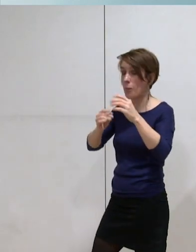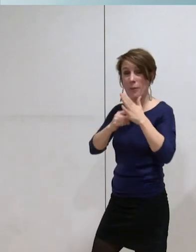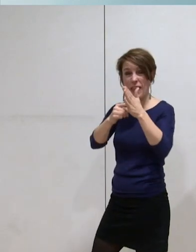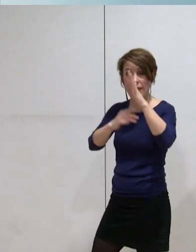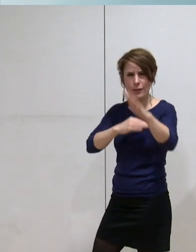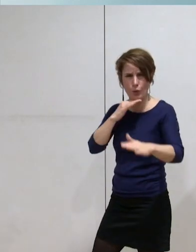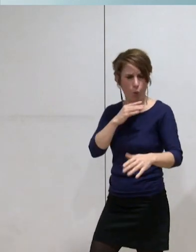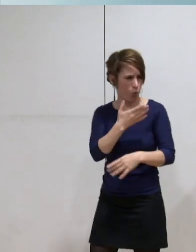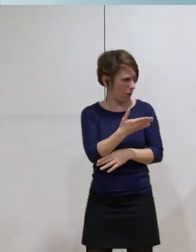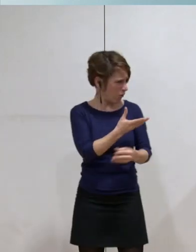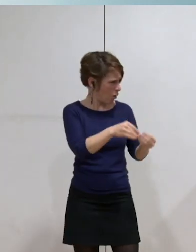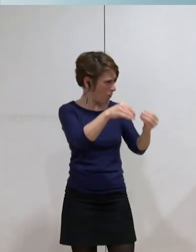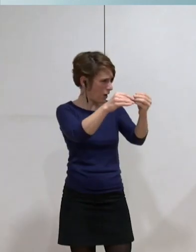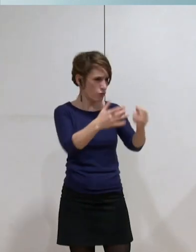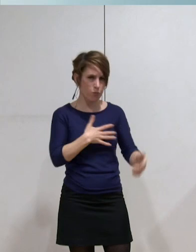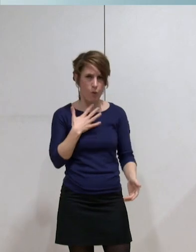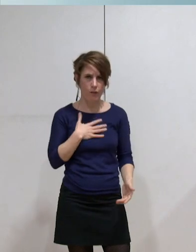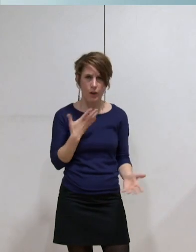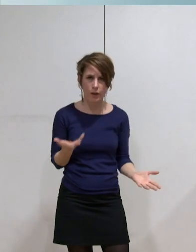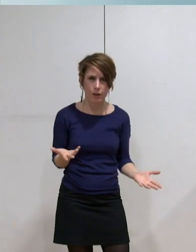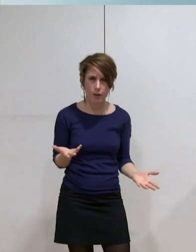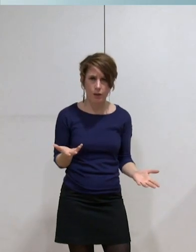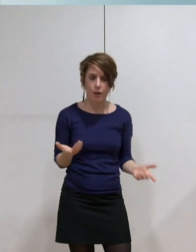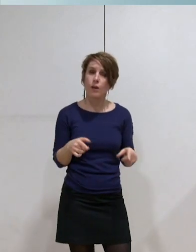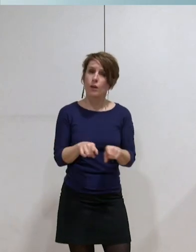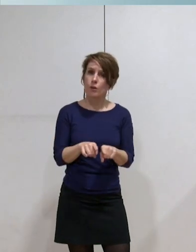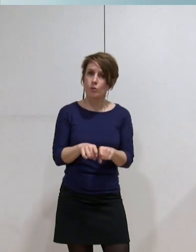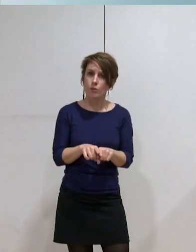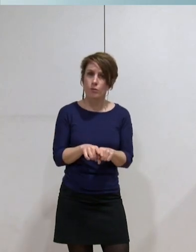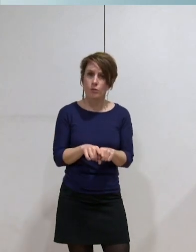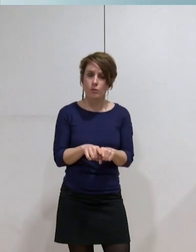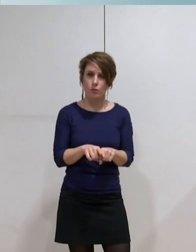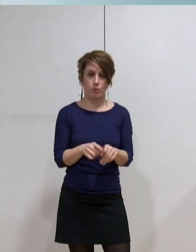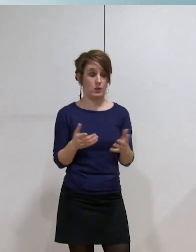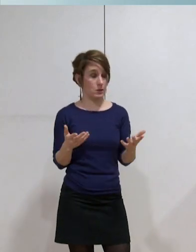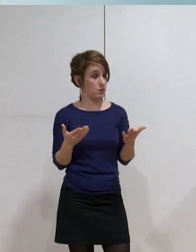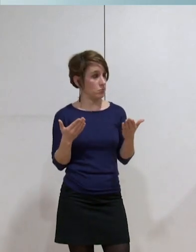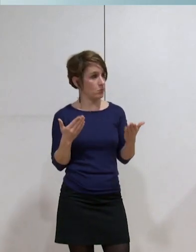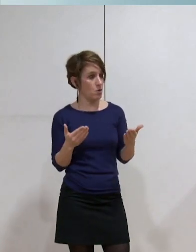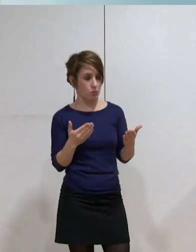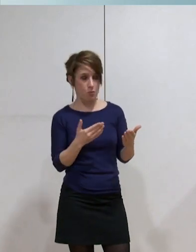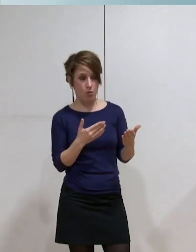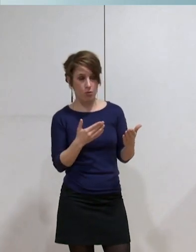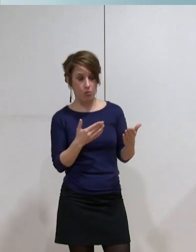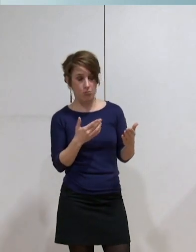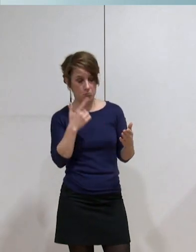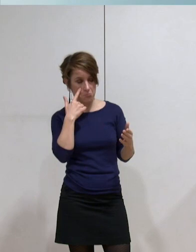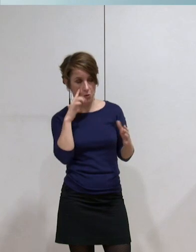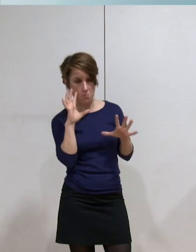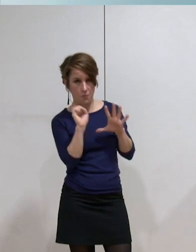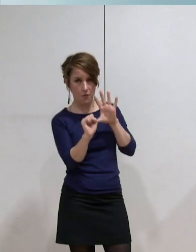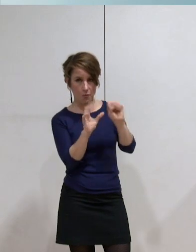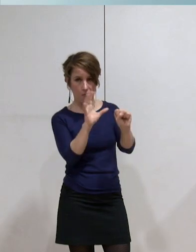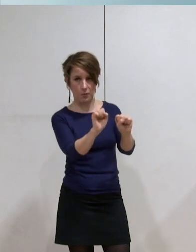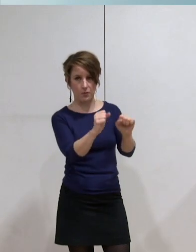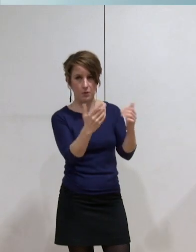et au moment même où de nombreux indicateurs tendent à montrer que nous